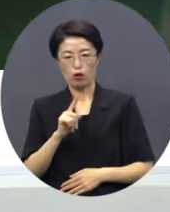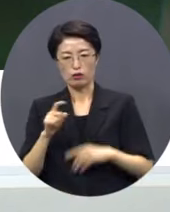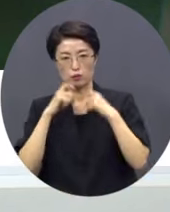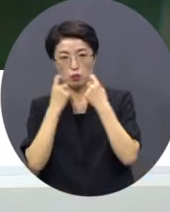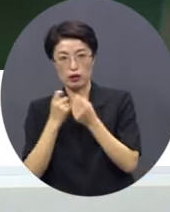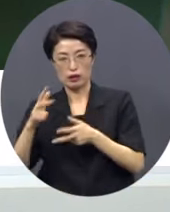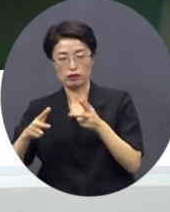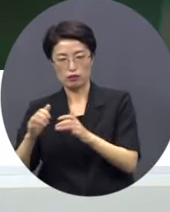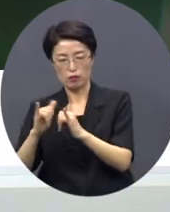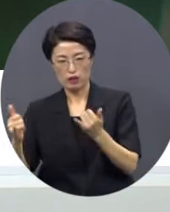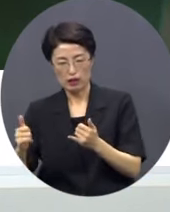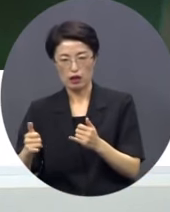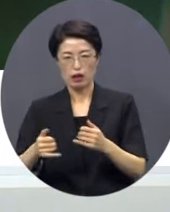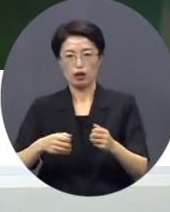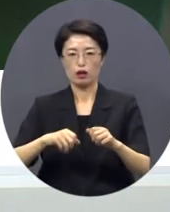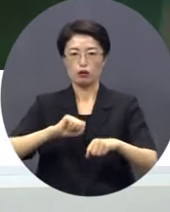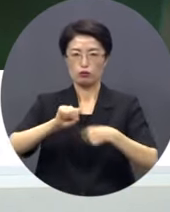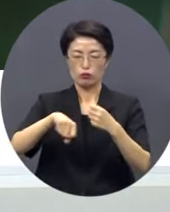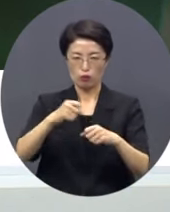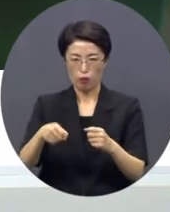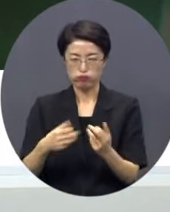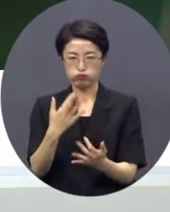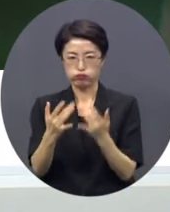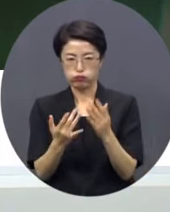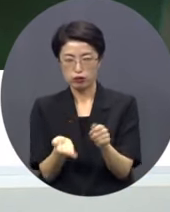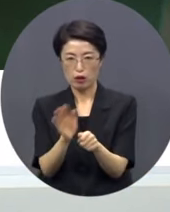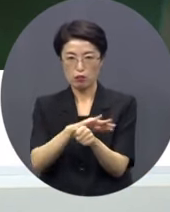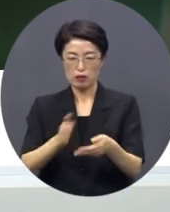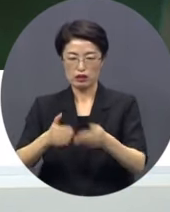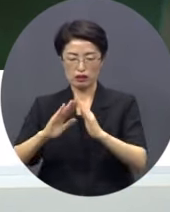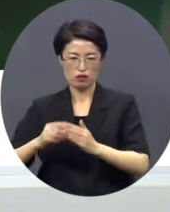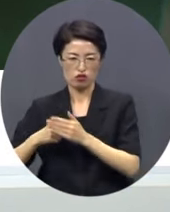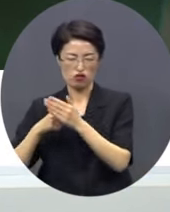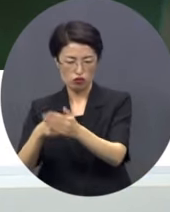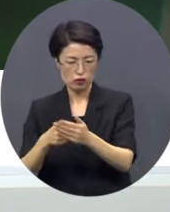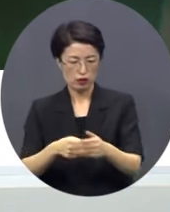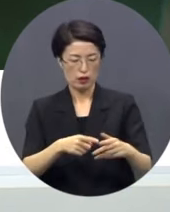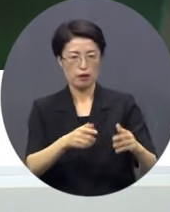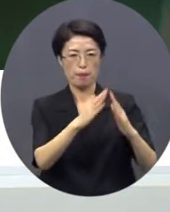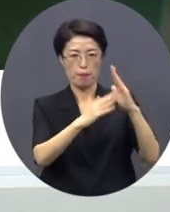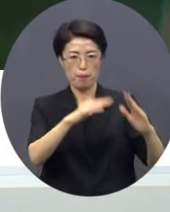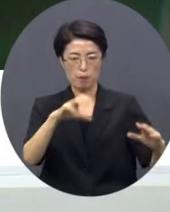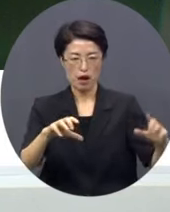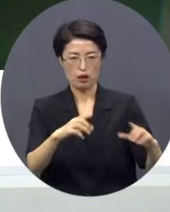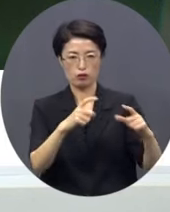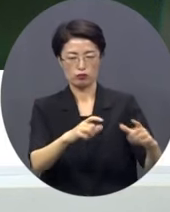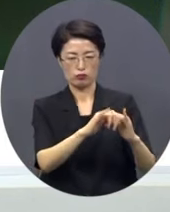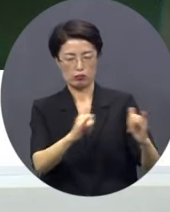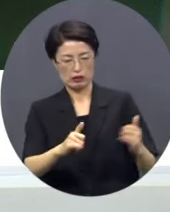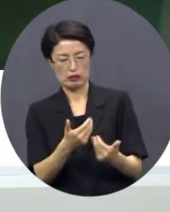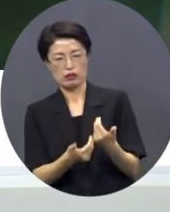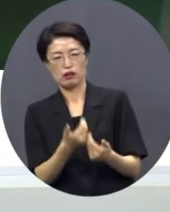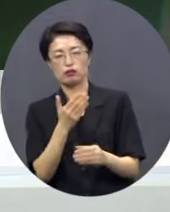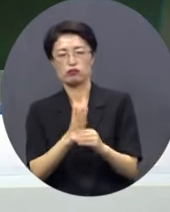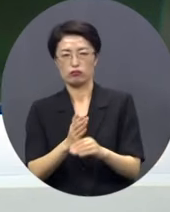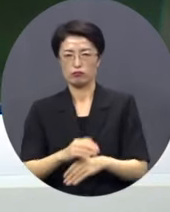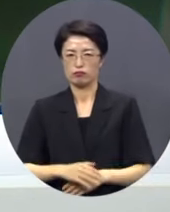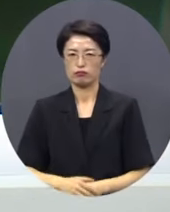민간업자가 반려동물 장묘 시설을 추진하면서 마을 주민들과 갈등이 일고 있습니다. 보도에 박주연 기자입니다.